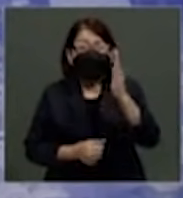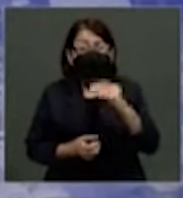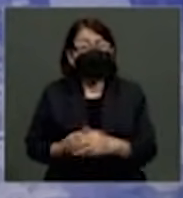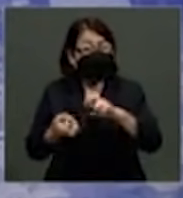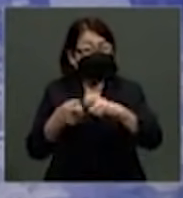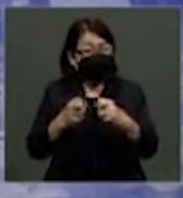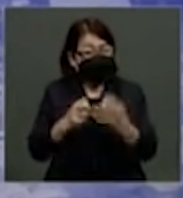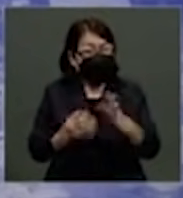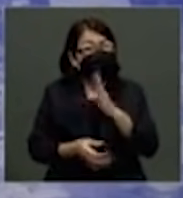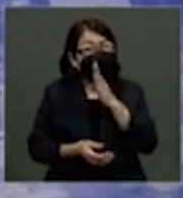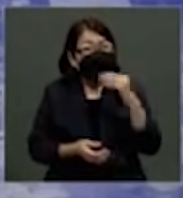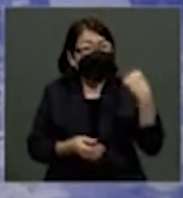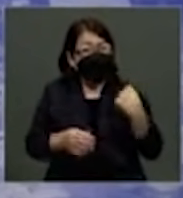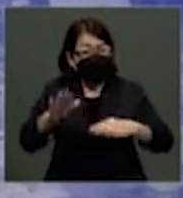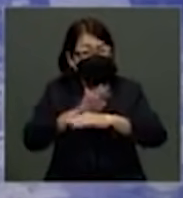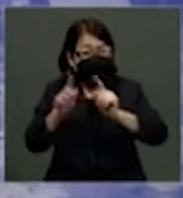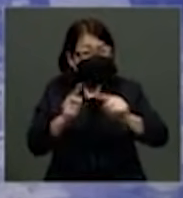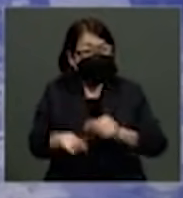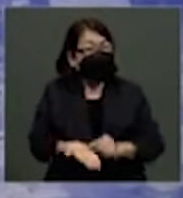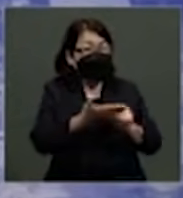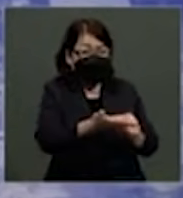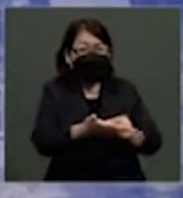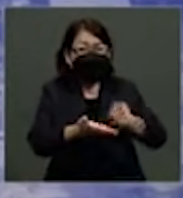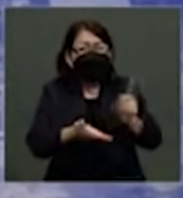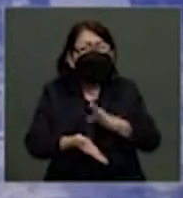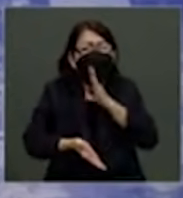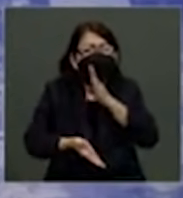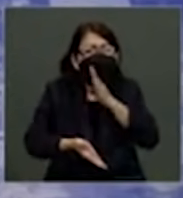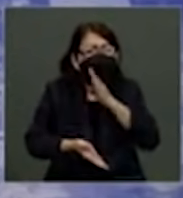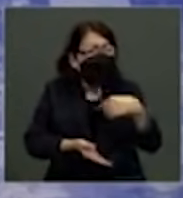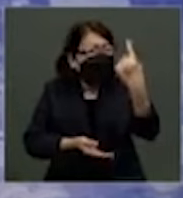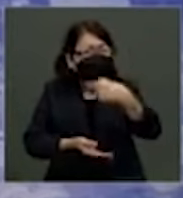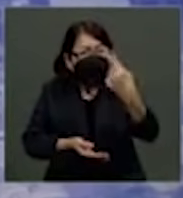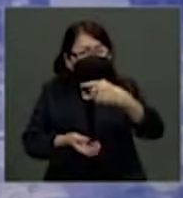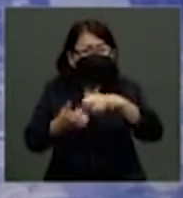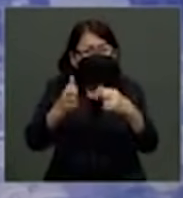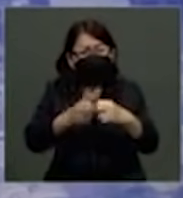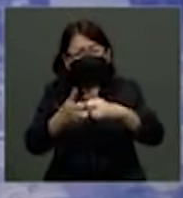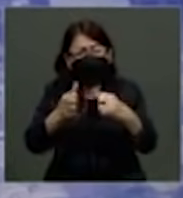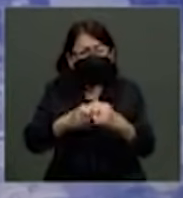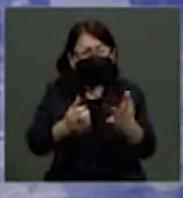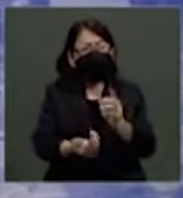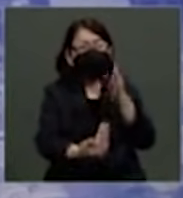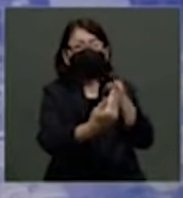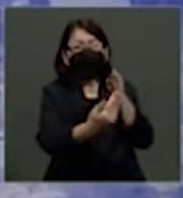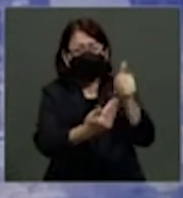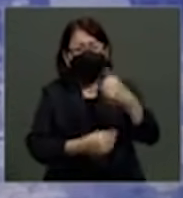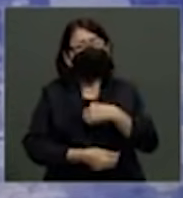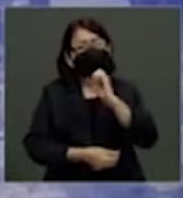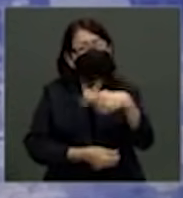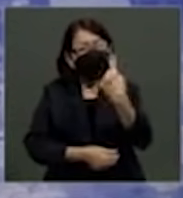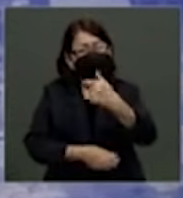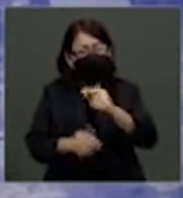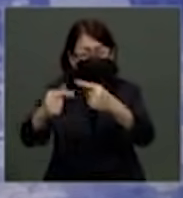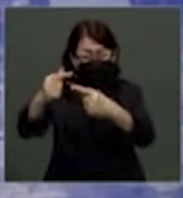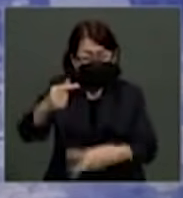พนักงานเจ้าหน้าที่ในพื้นที่เพื่ออนุญาตในกรณีอย่างนี้ก็จะได้รับอนุญาตถ้ามีข้อยกเว้นอื่น